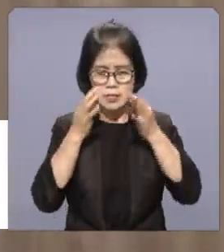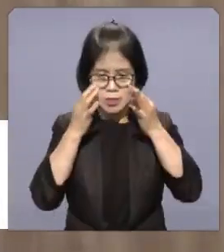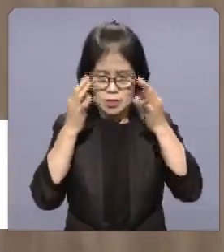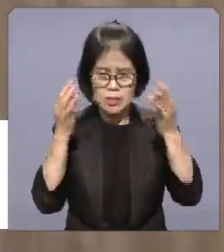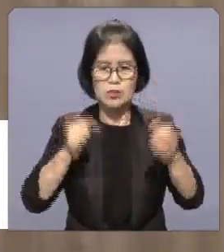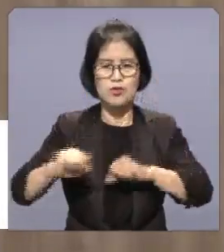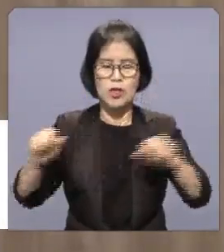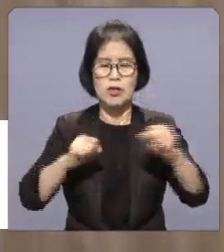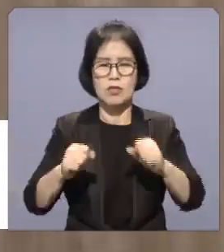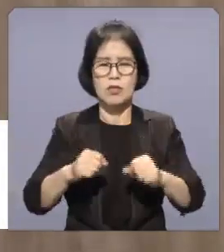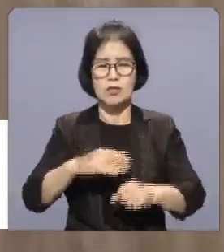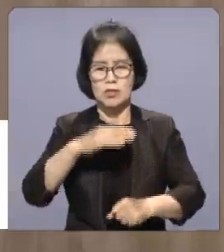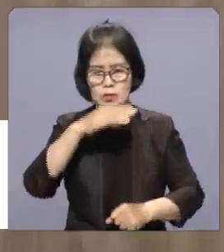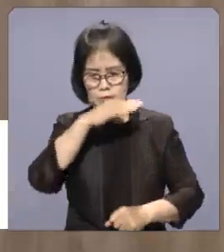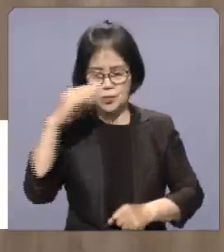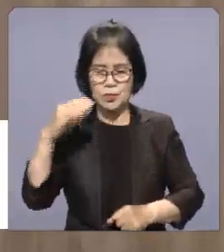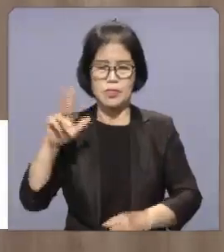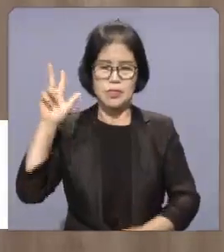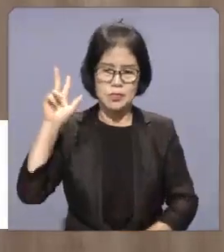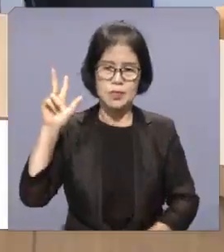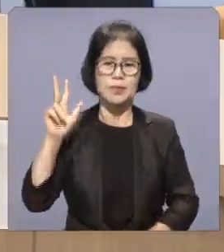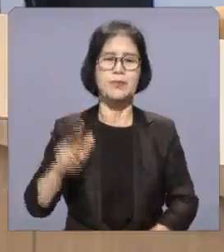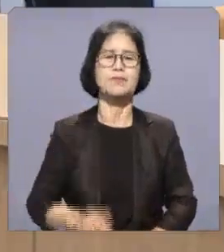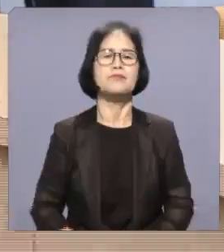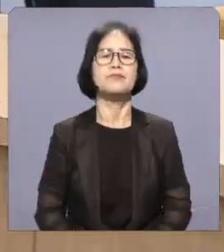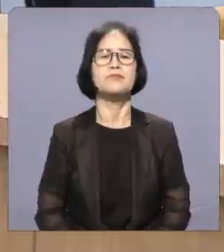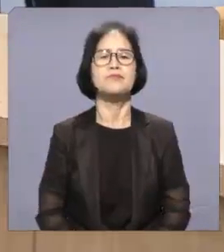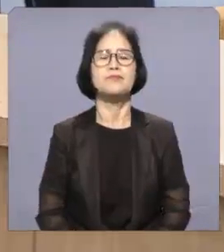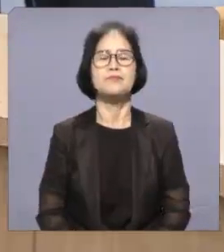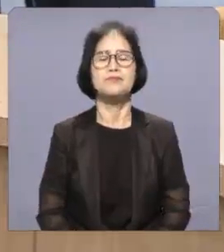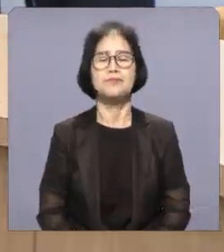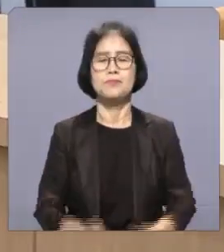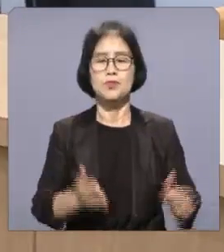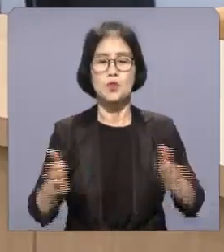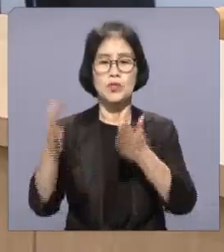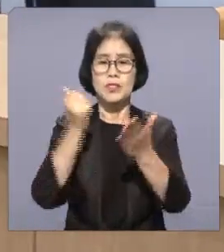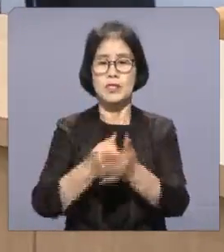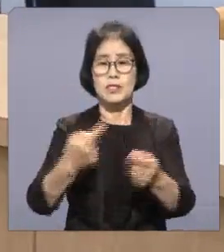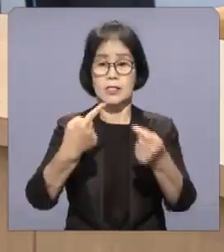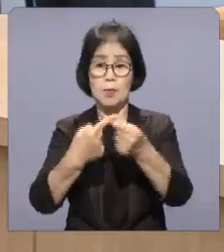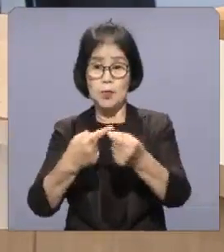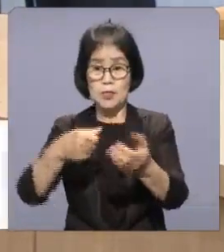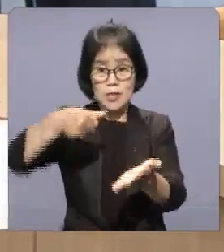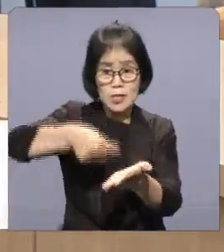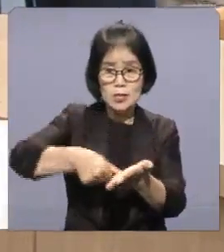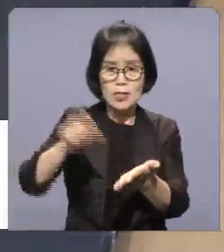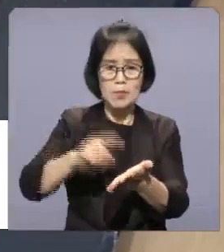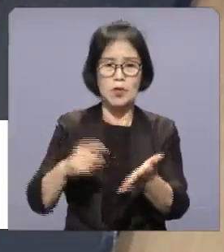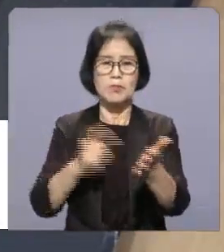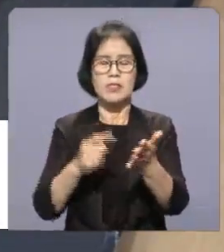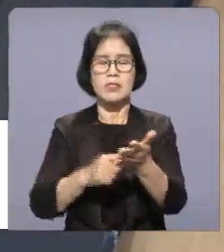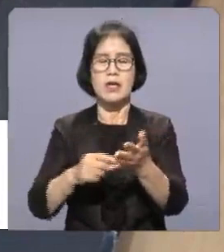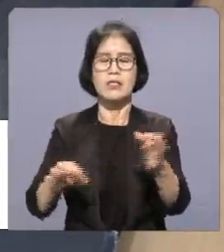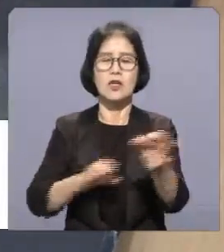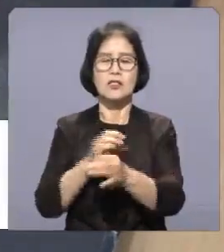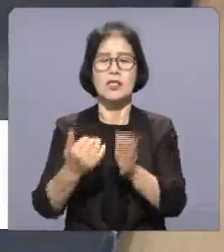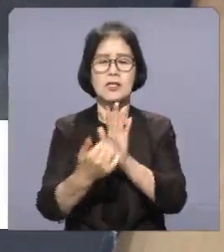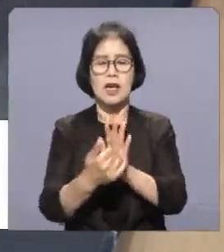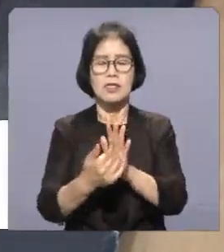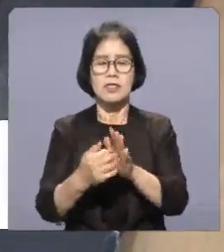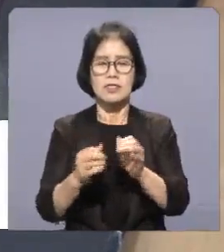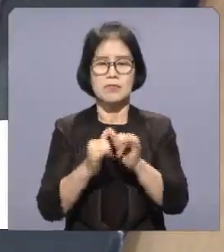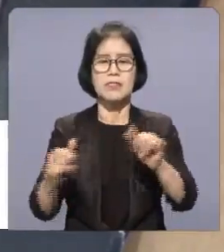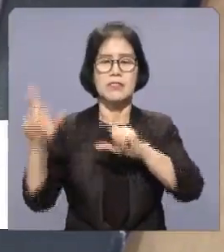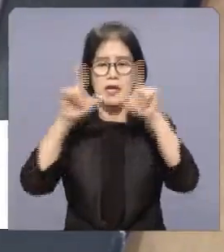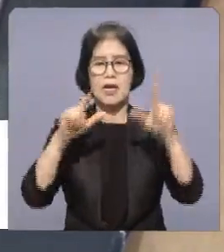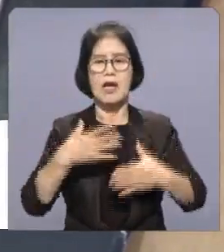성실히 수행할 것을 엄숙히 선서합니다. 도지사로서 첫 번째 결재는 비상경제 대응 민생안정